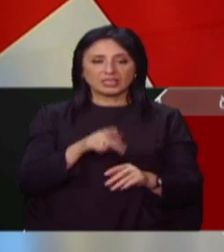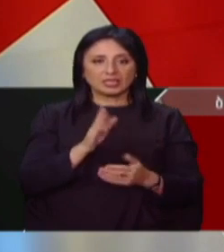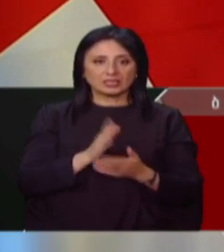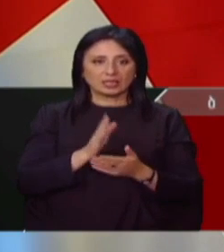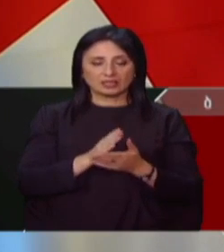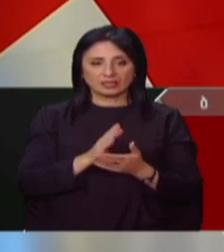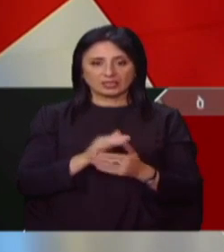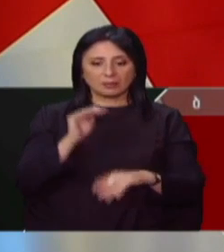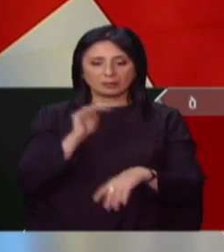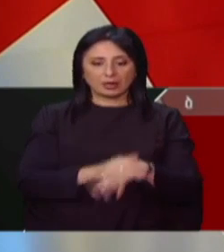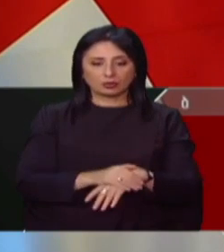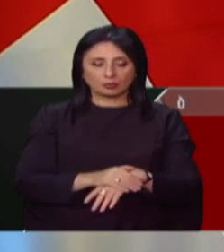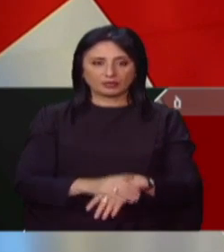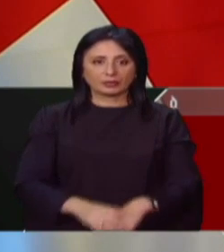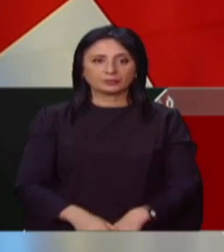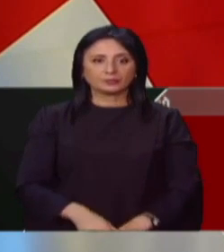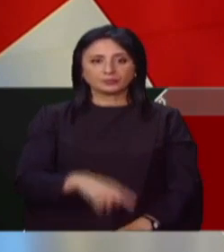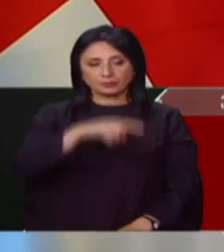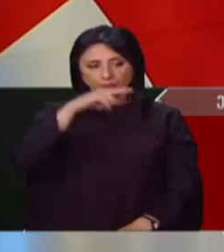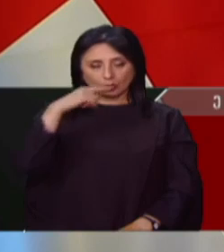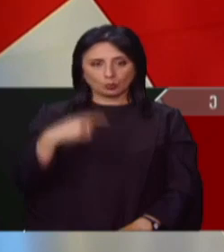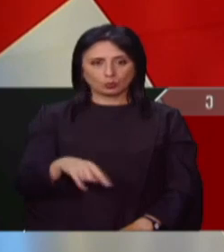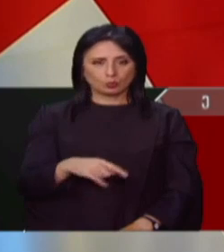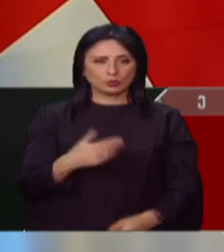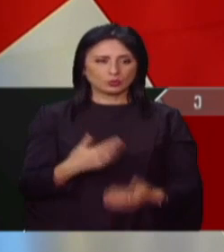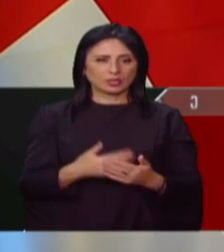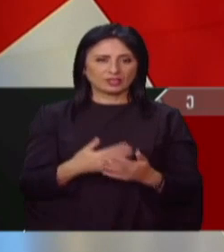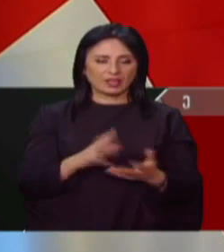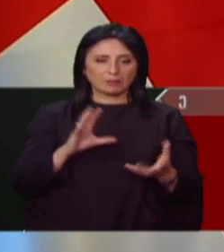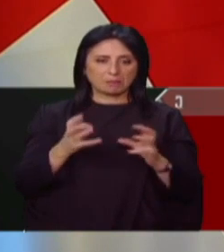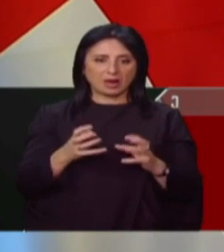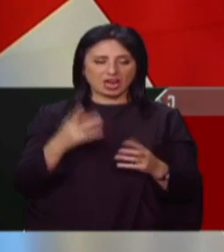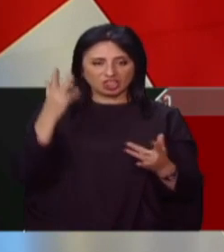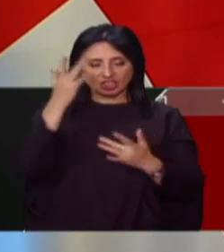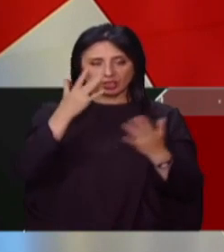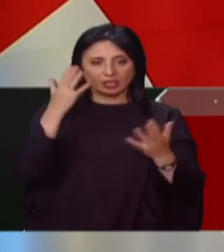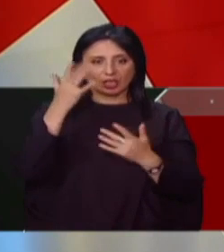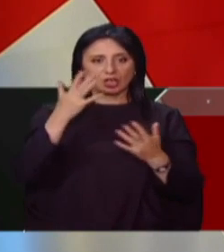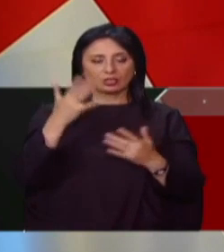არის ფაქტობრივად რუსული აი ესეთი მახინჯი იდეოლოგიის